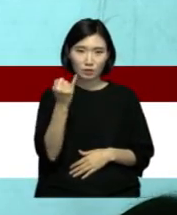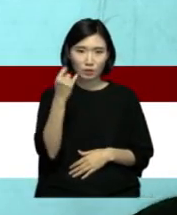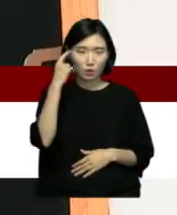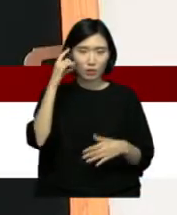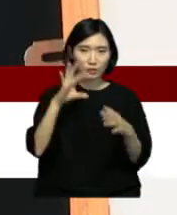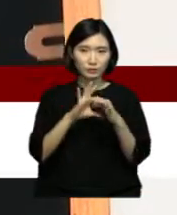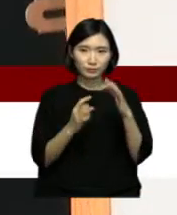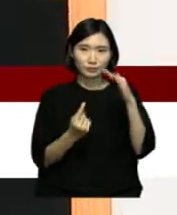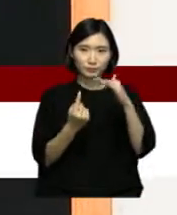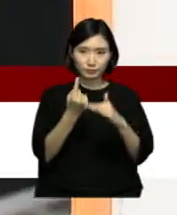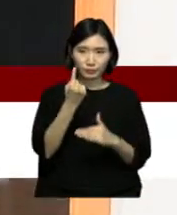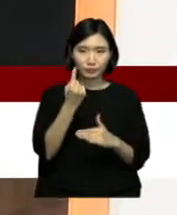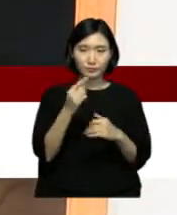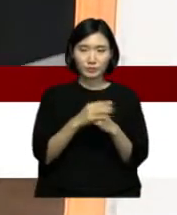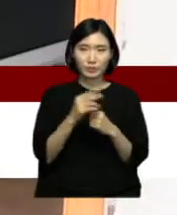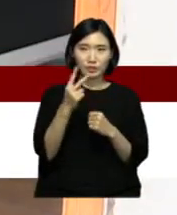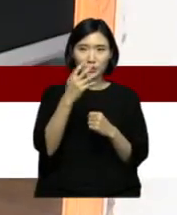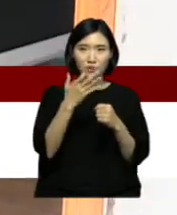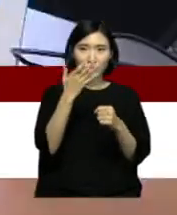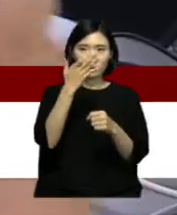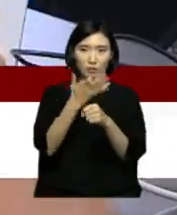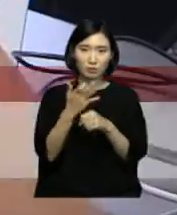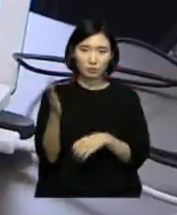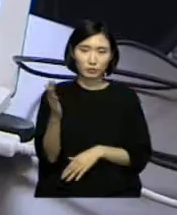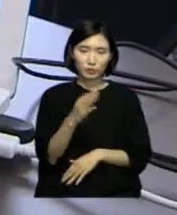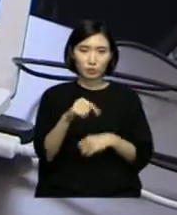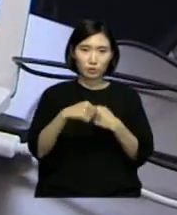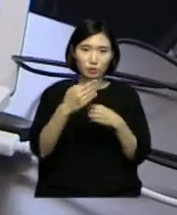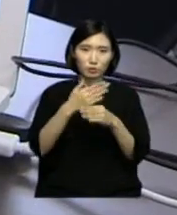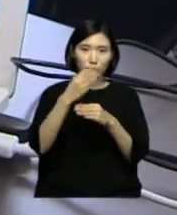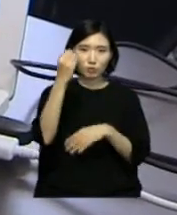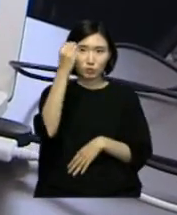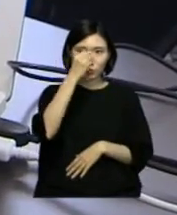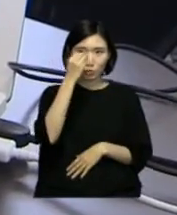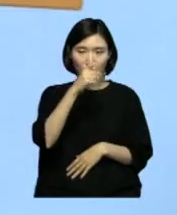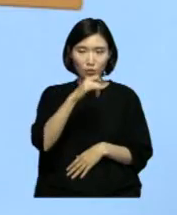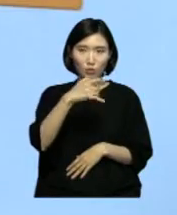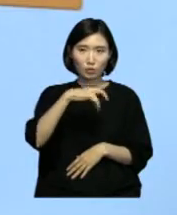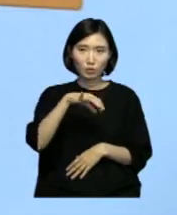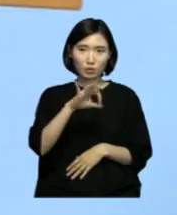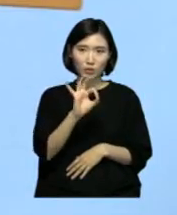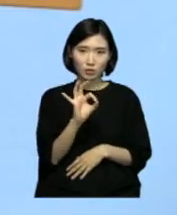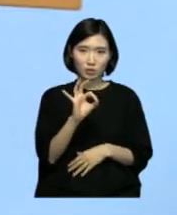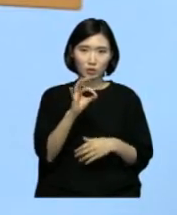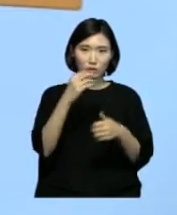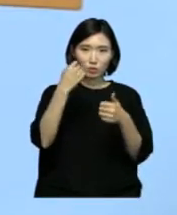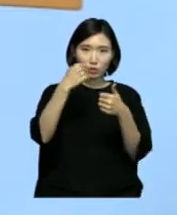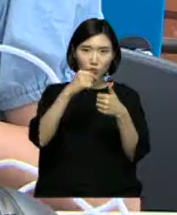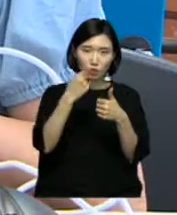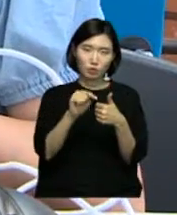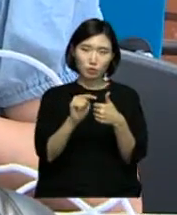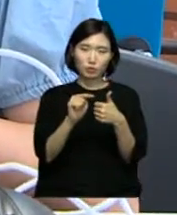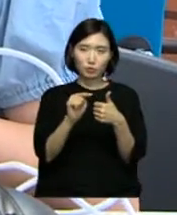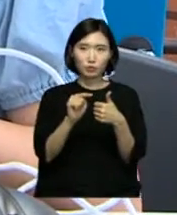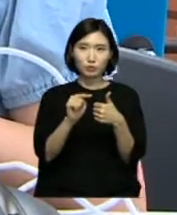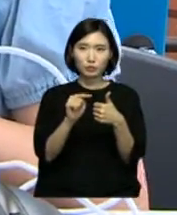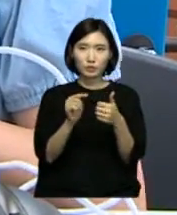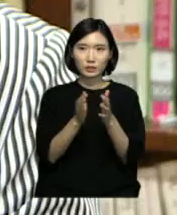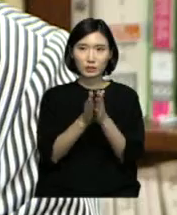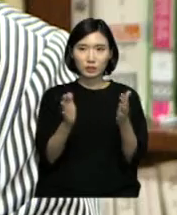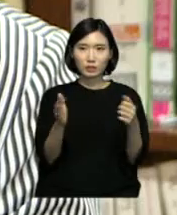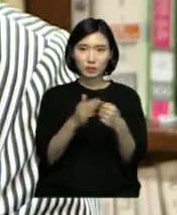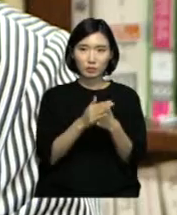있습니다. 여기에 오는 2018년부터 초중고 코딩 교육이 시작되면서 코딩 강사는 유망 직종으로 주목받고